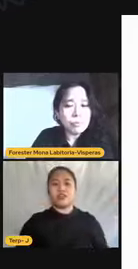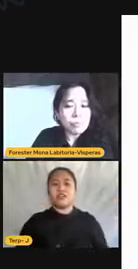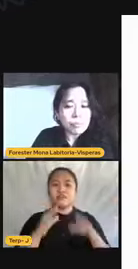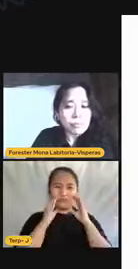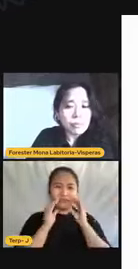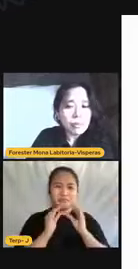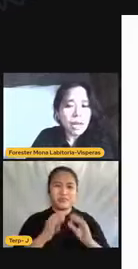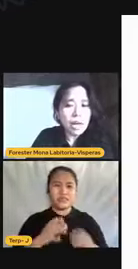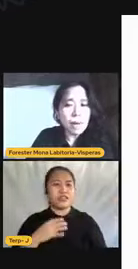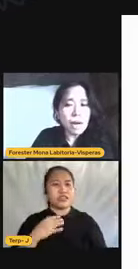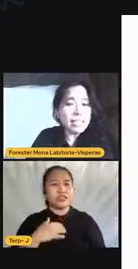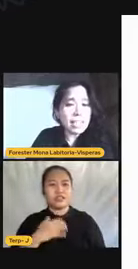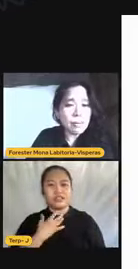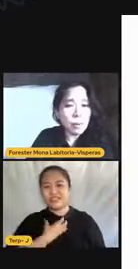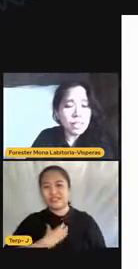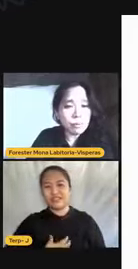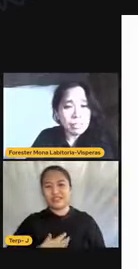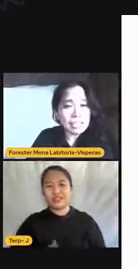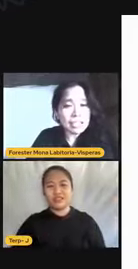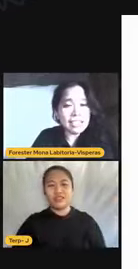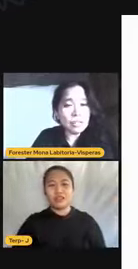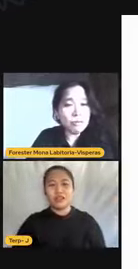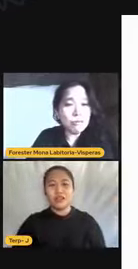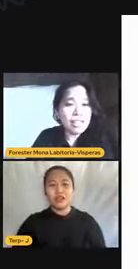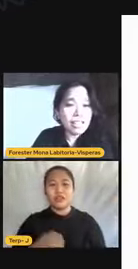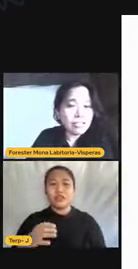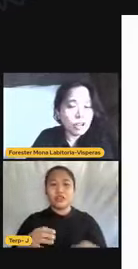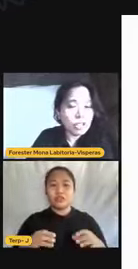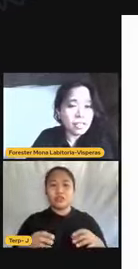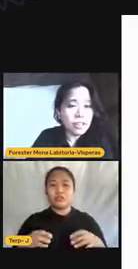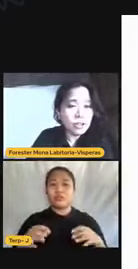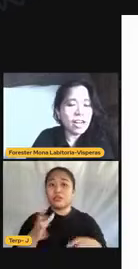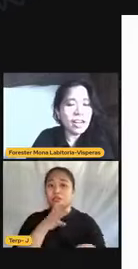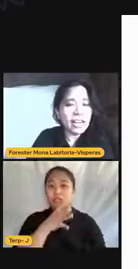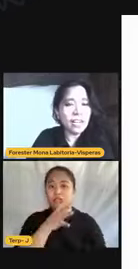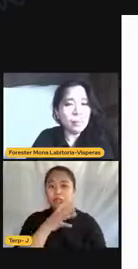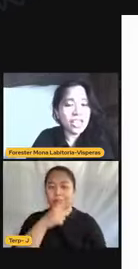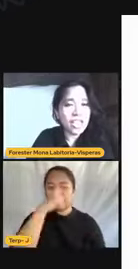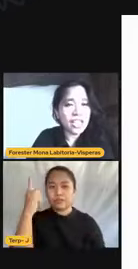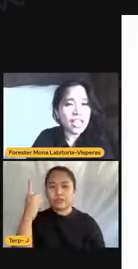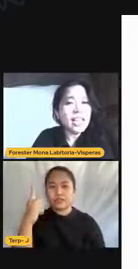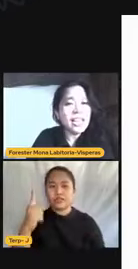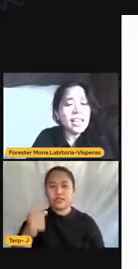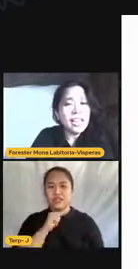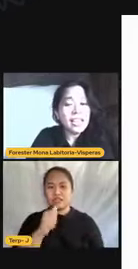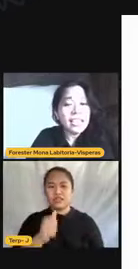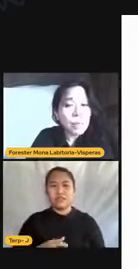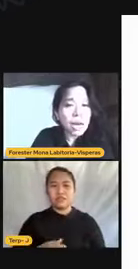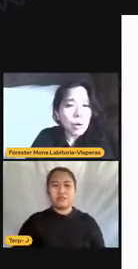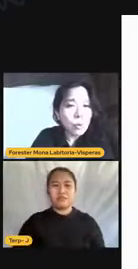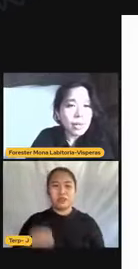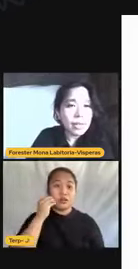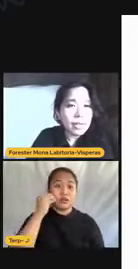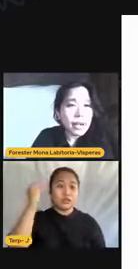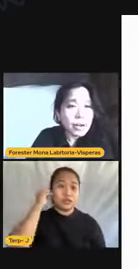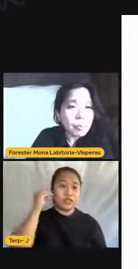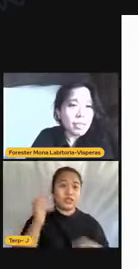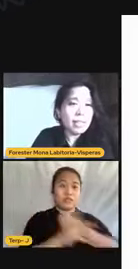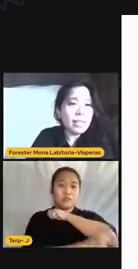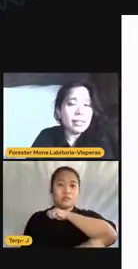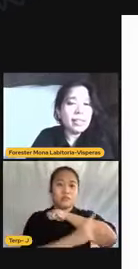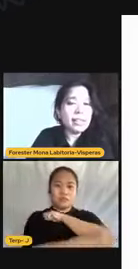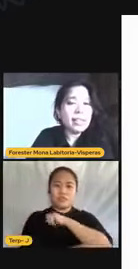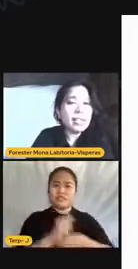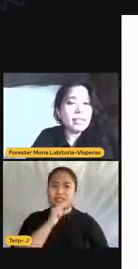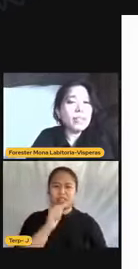ng mami, hindi sila makauwi sa probinsya kasi walang hospital doon na kagaya ng PGH at hindi sila makakakuha ng